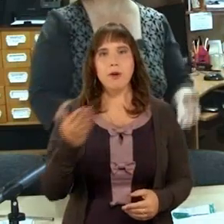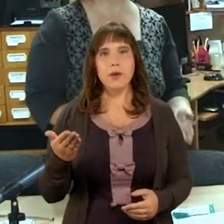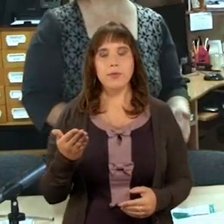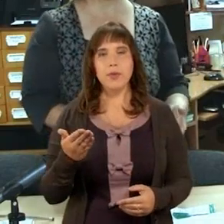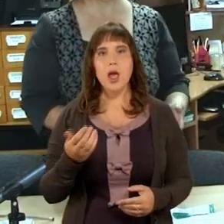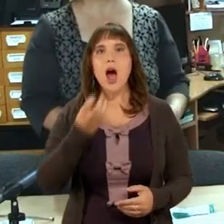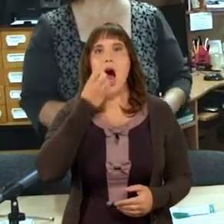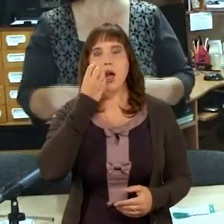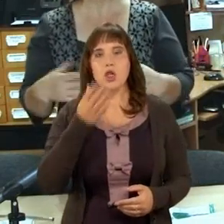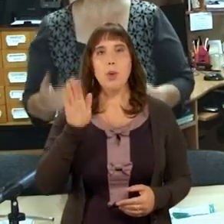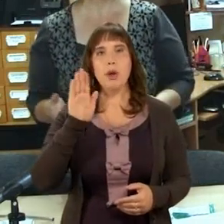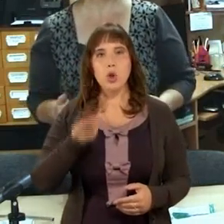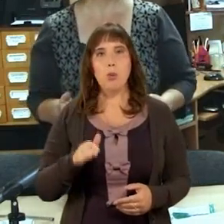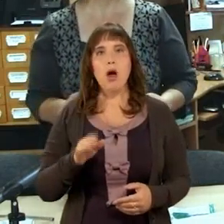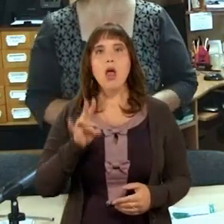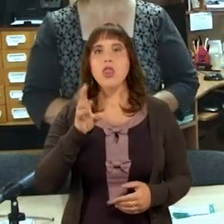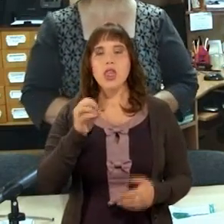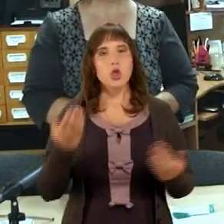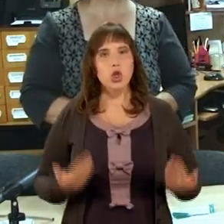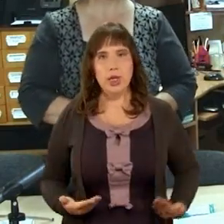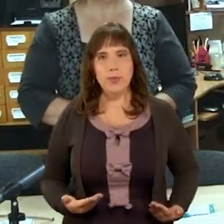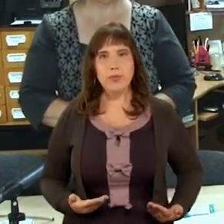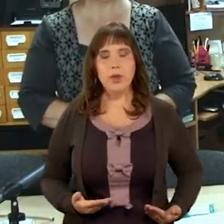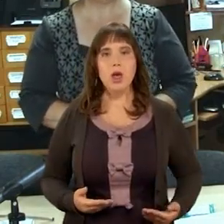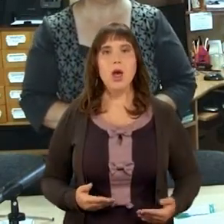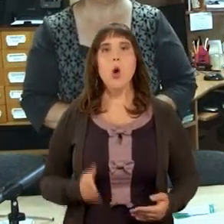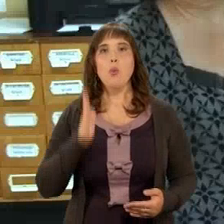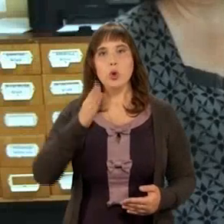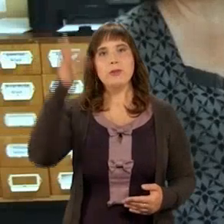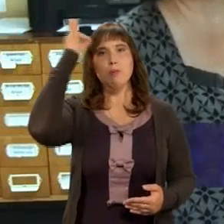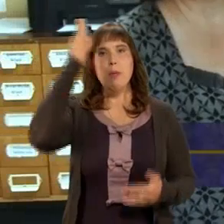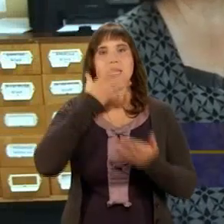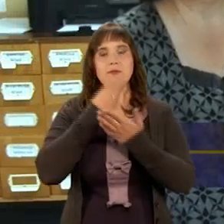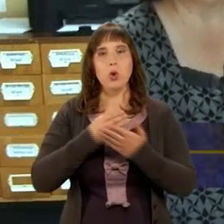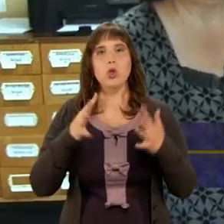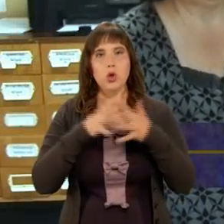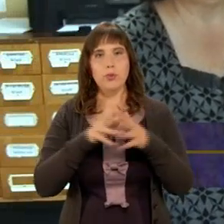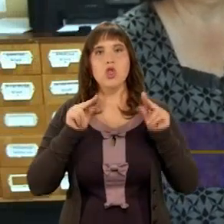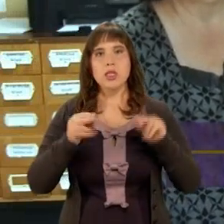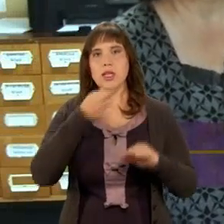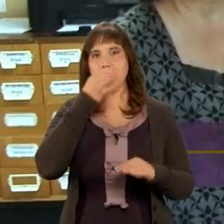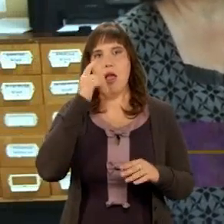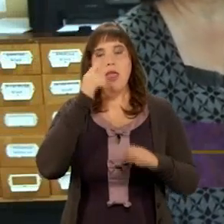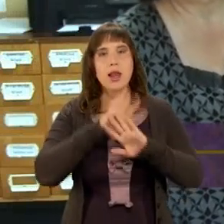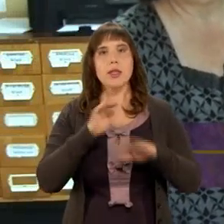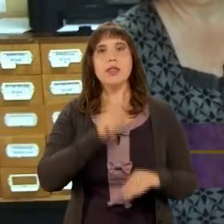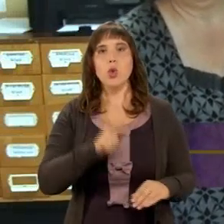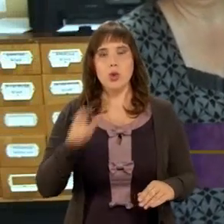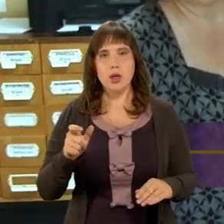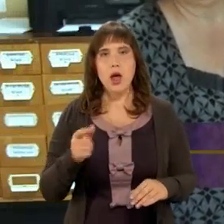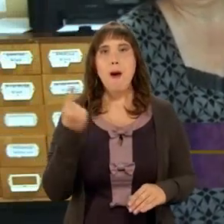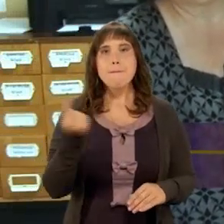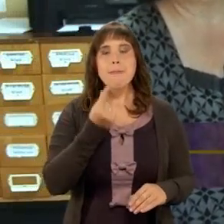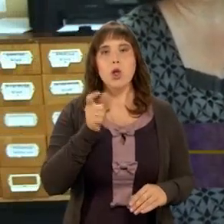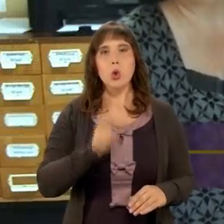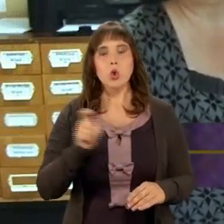хорошо потом не устроились, где бы вы ни жили, все равно будете вспоминать свое село. Честно сказать, не ленятся люди. У нас мало людей таких